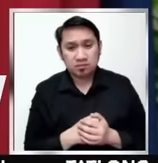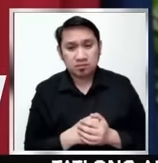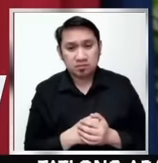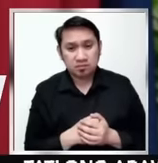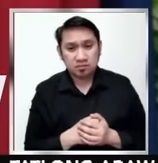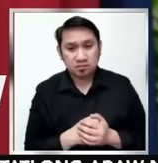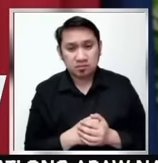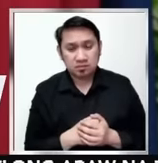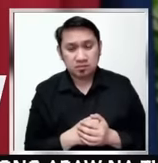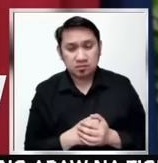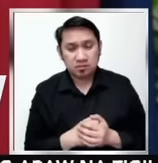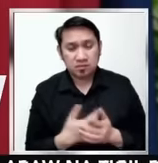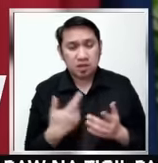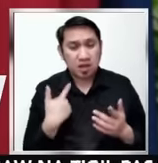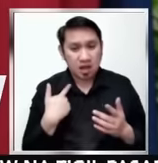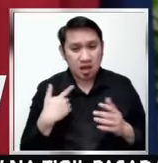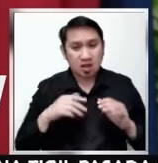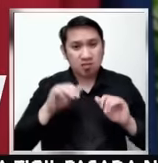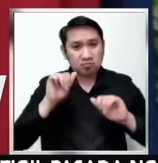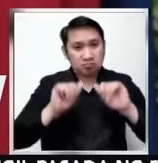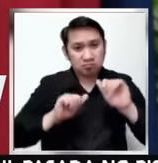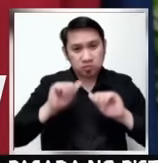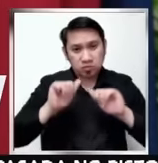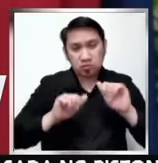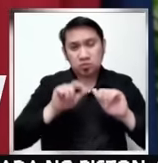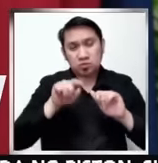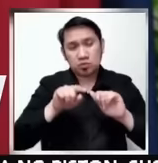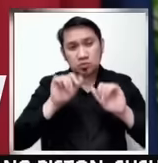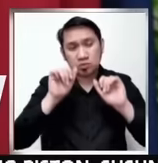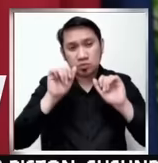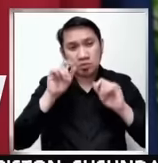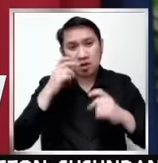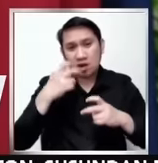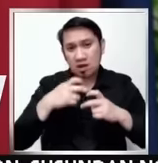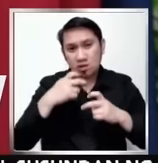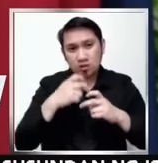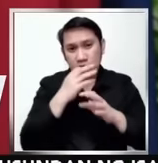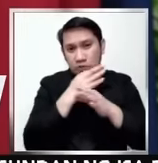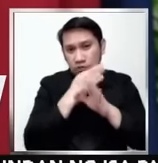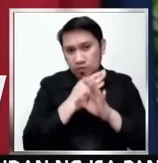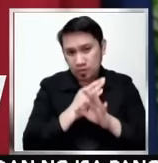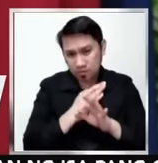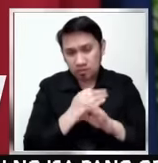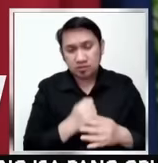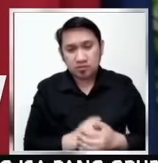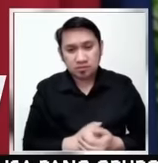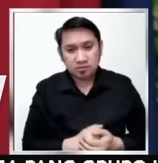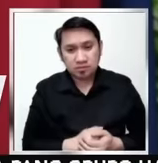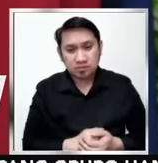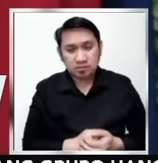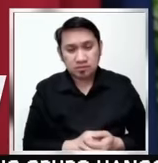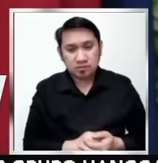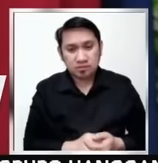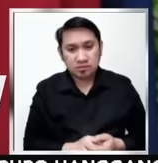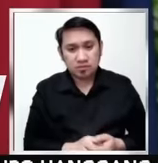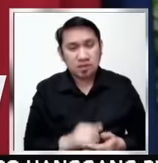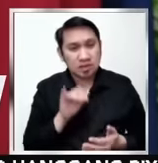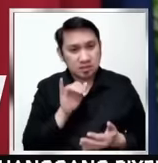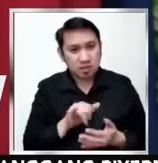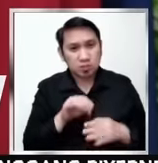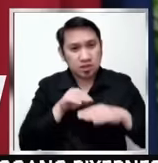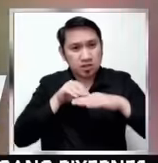are, I'm afraid, assessed as possibly already irreversible. This imperils livelihoods, this imperils the future generations